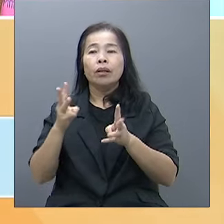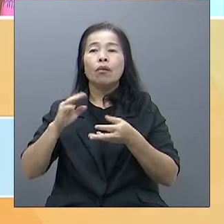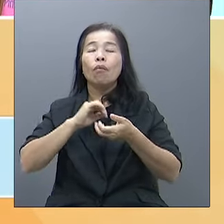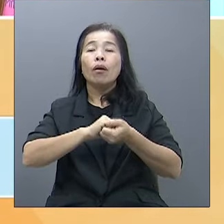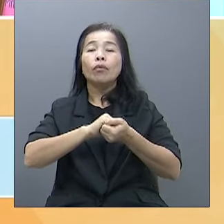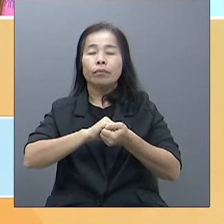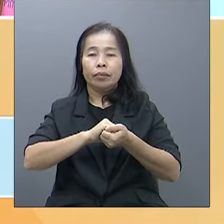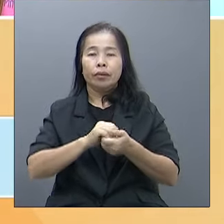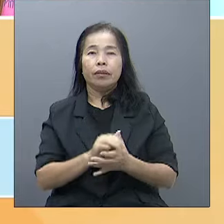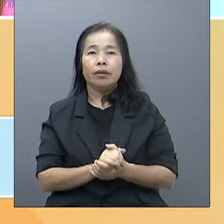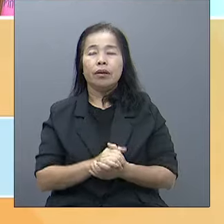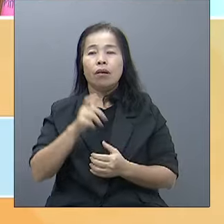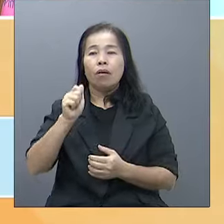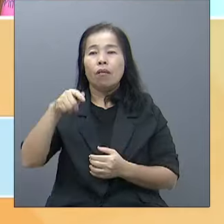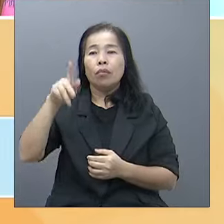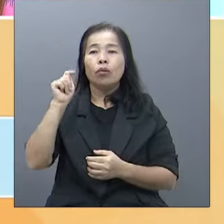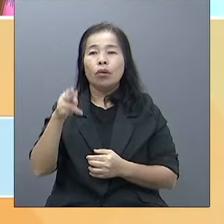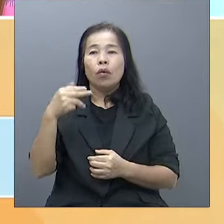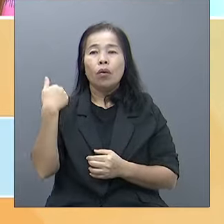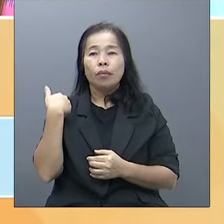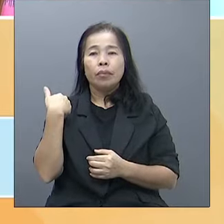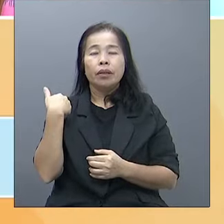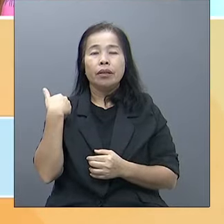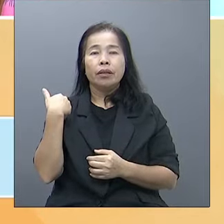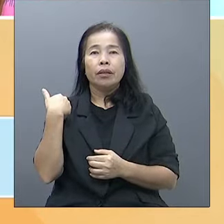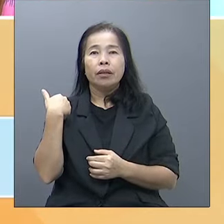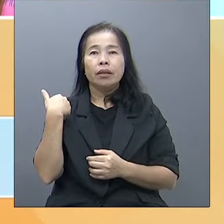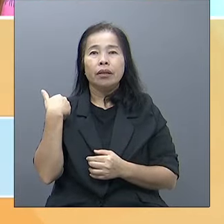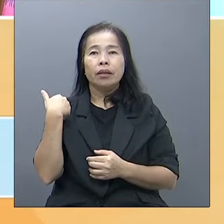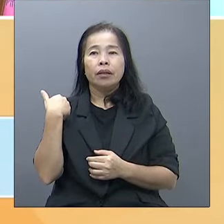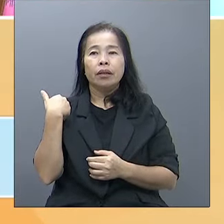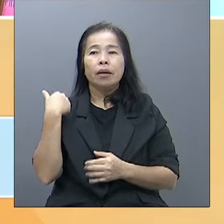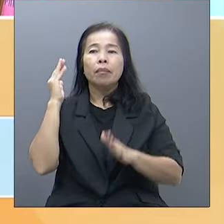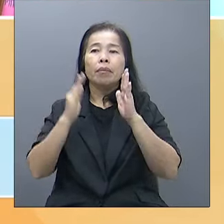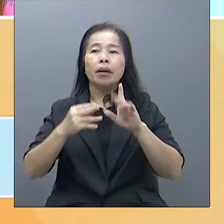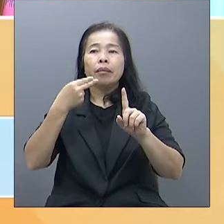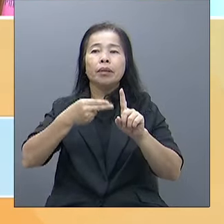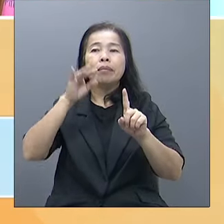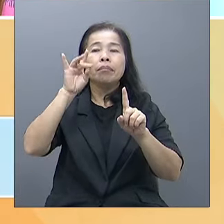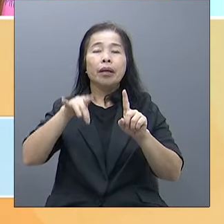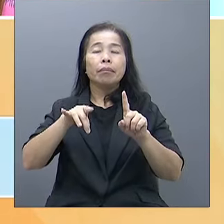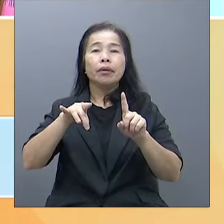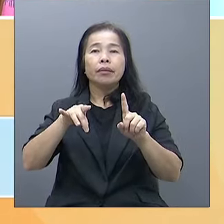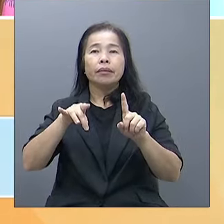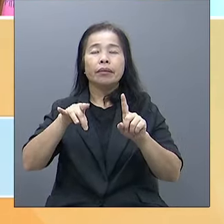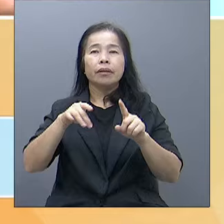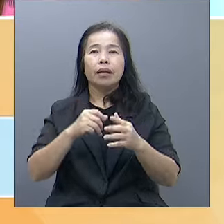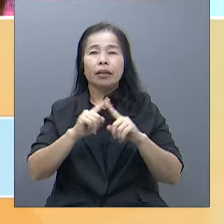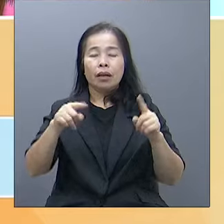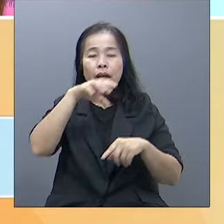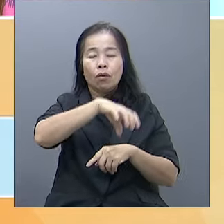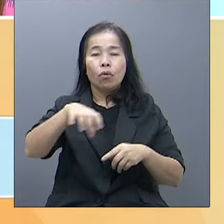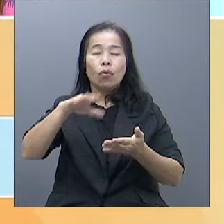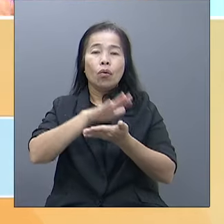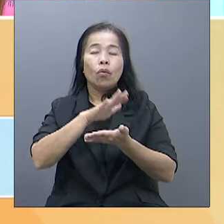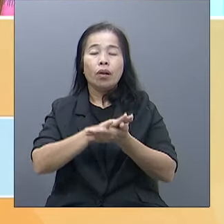มันอปทเนี่ยมีประมาณเฉพาะเด็กเล็กนะท่านนายกมีประมาณ 18,000 แห่งทั่วประเทศโรงเรียนอนุบาลระ